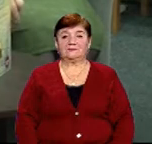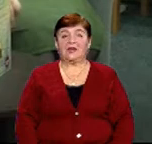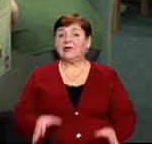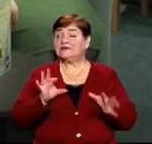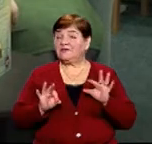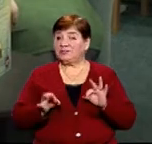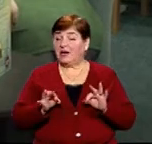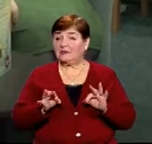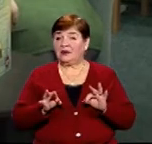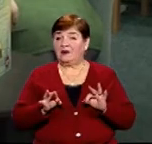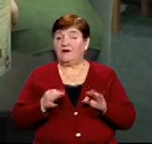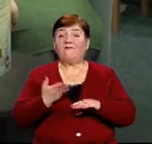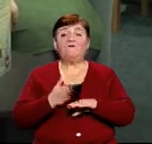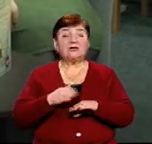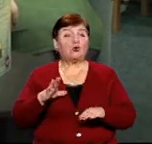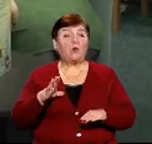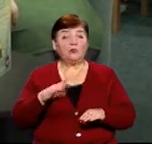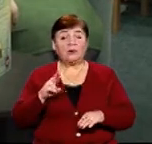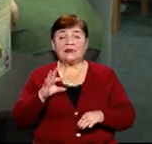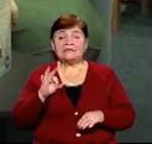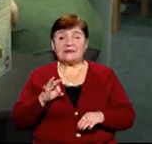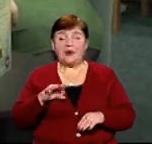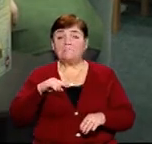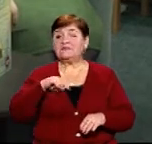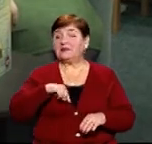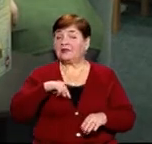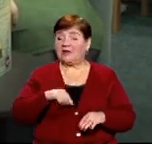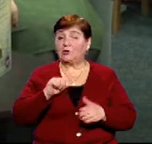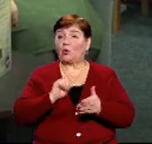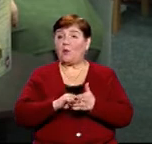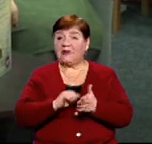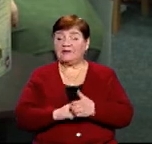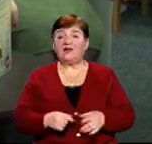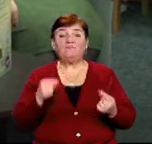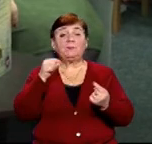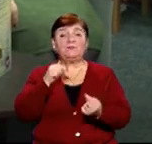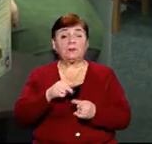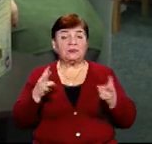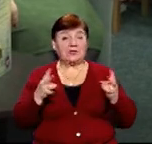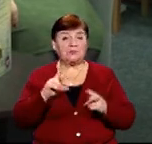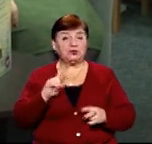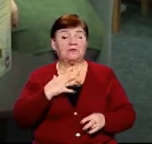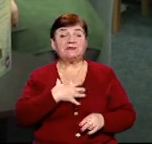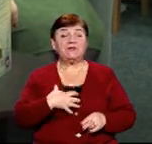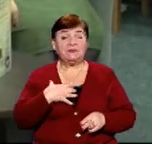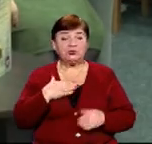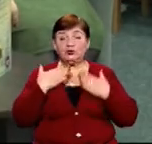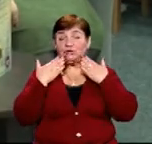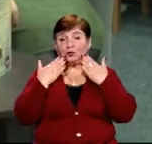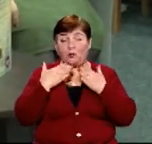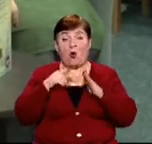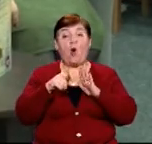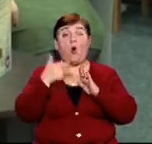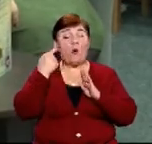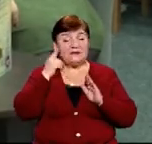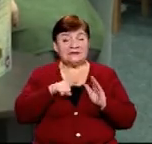Звичайно, морально було важко, тому що це специфічний жанр цих документів. Відповідно, треба зрозуміти, що важливіше читачу необізнаному,